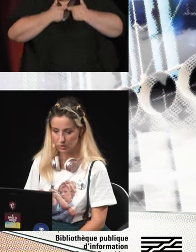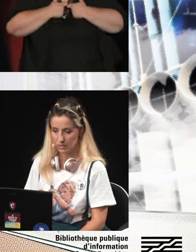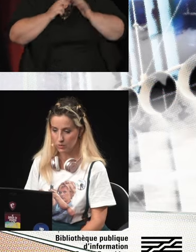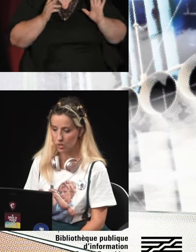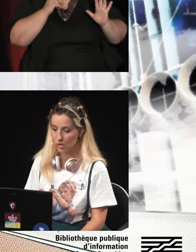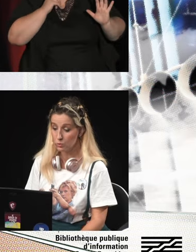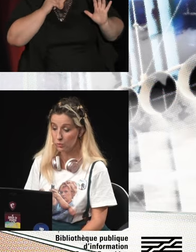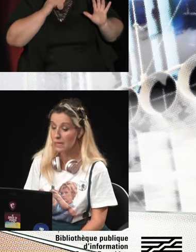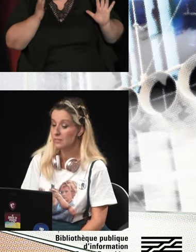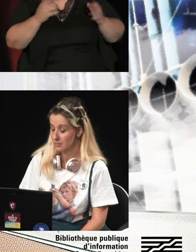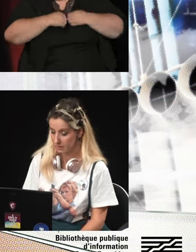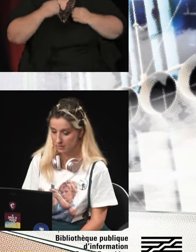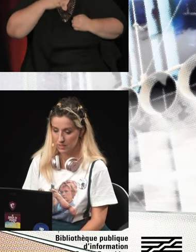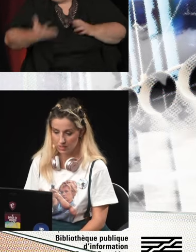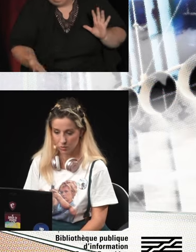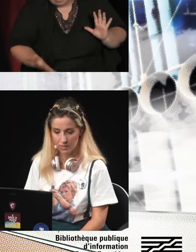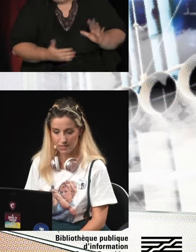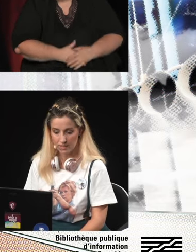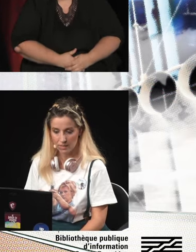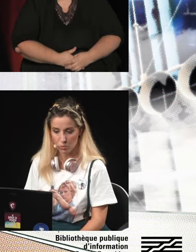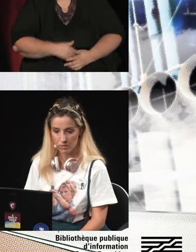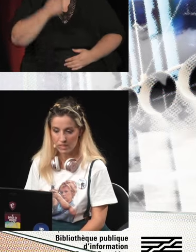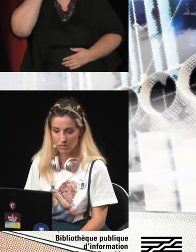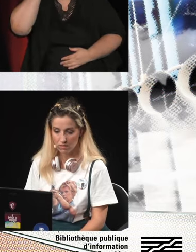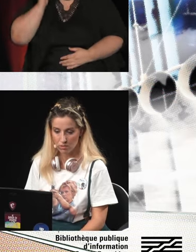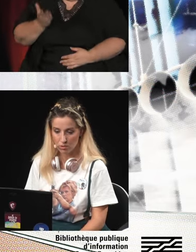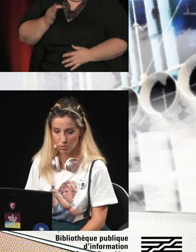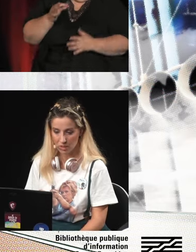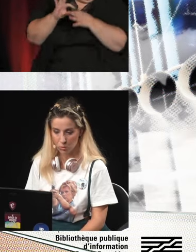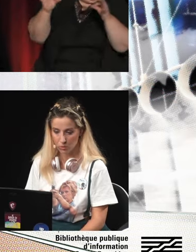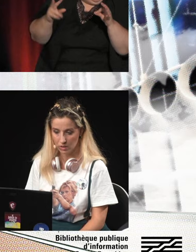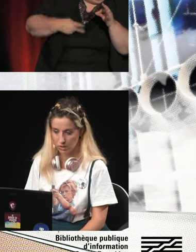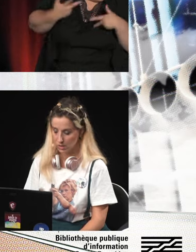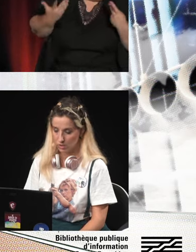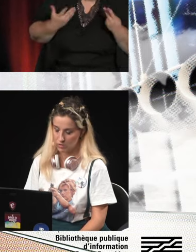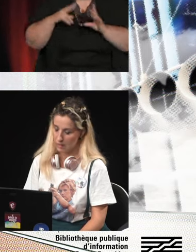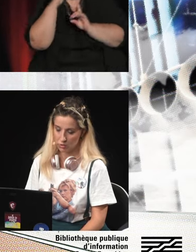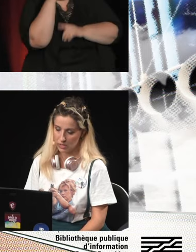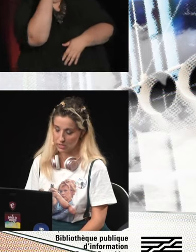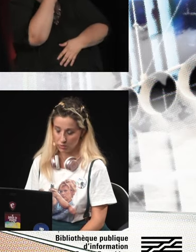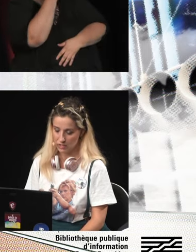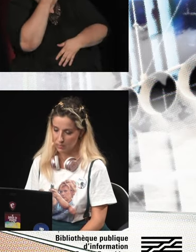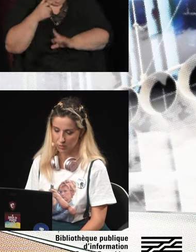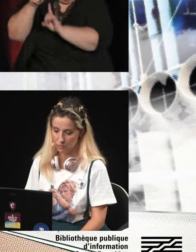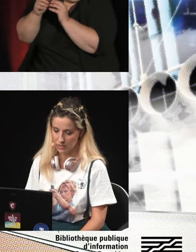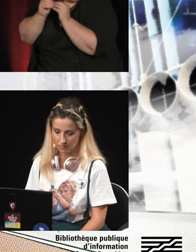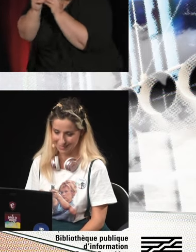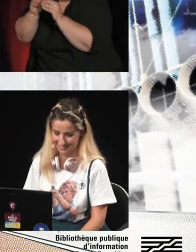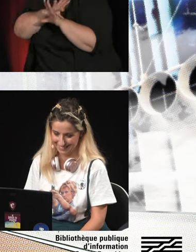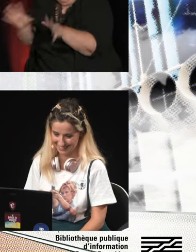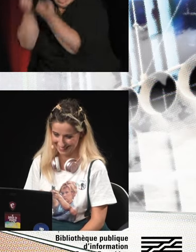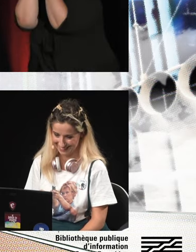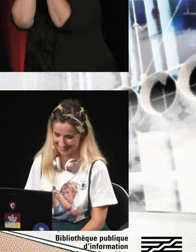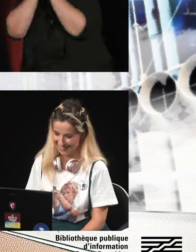droit d'être out, mais c'est donc Tintin qui va sauver son amoureux. Je ne vais pas prendre de risque, sinon on va déjà perdre une vie.